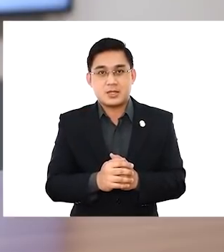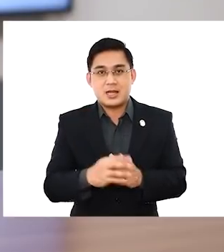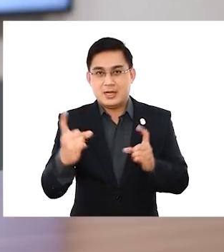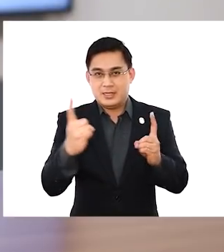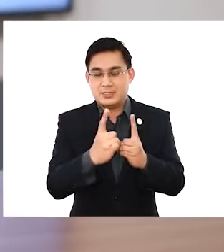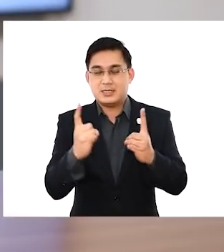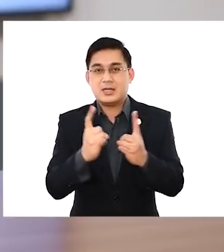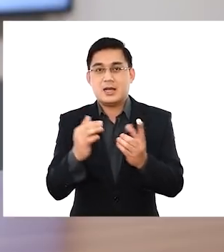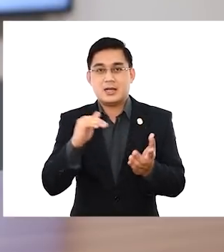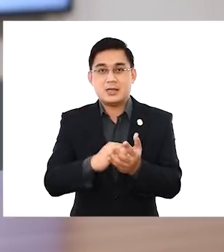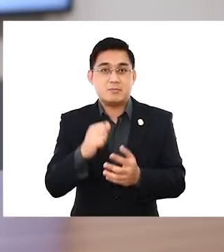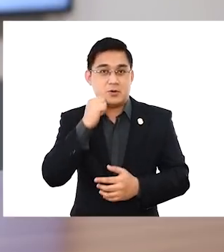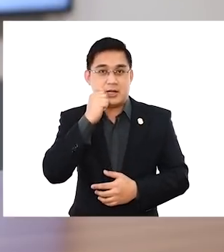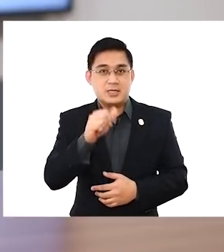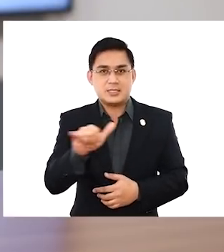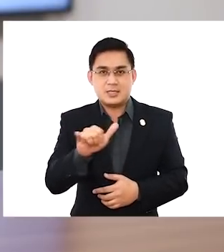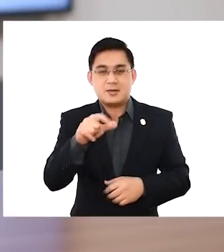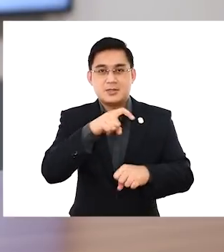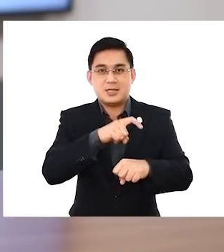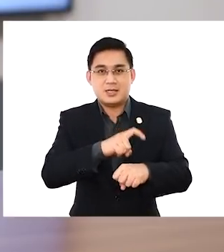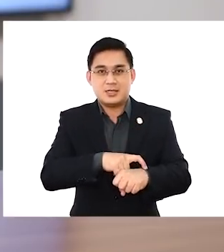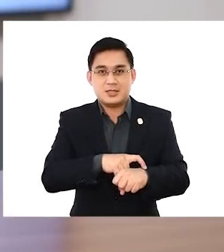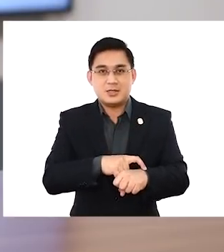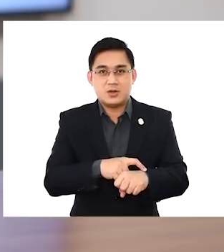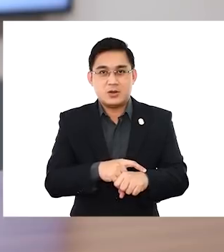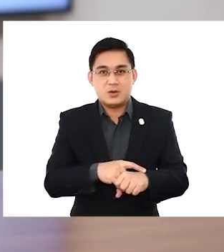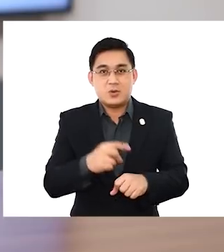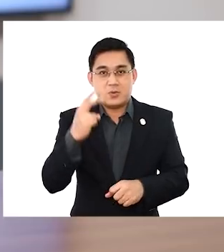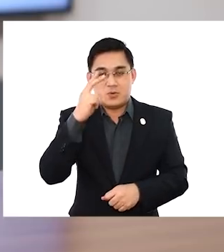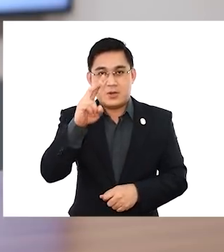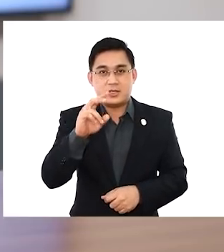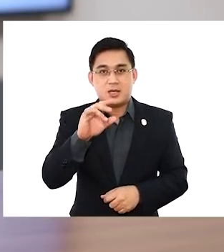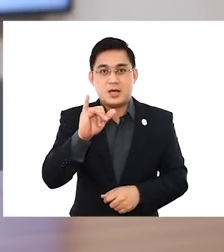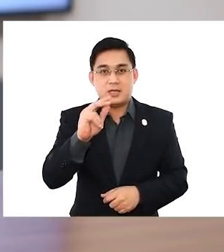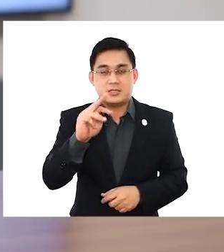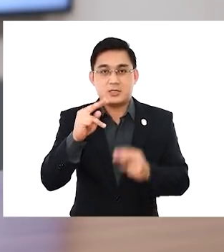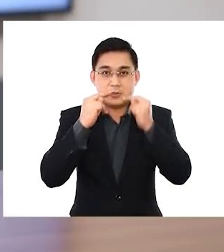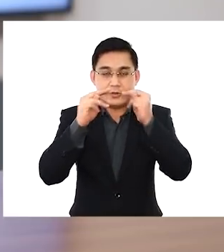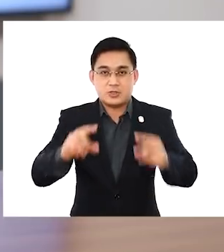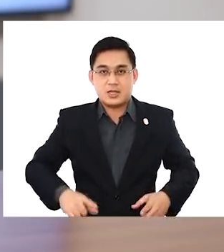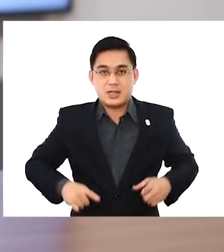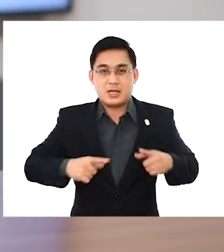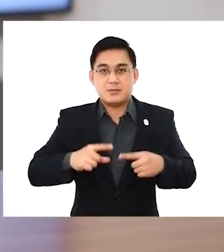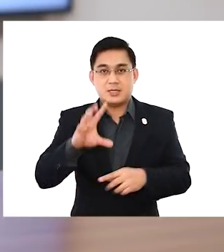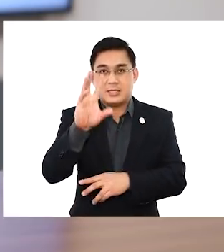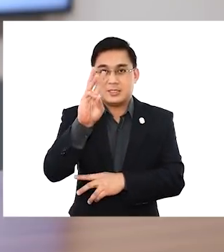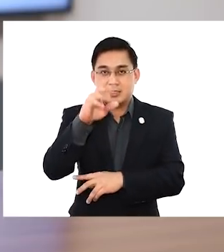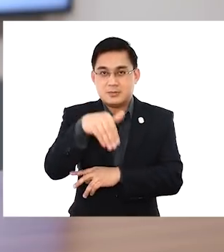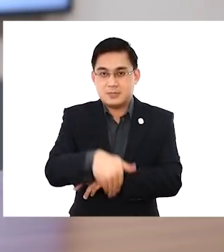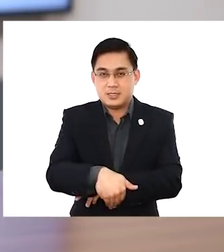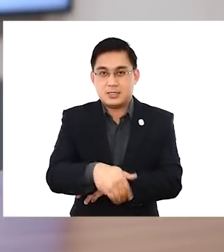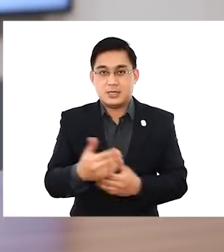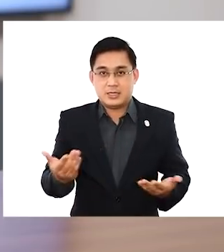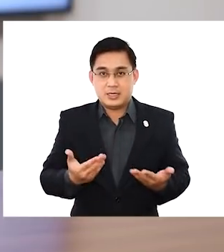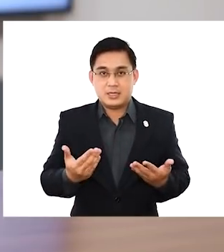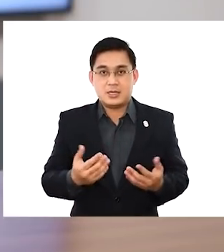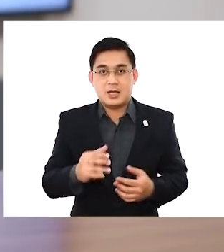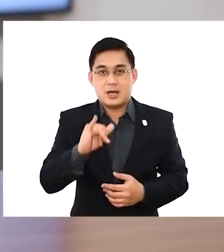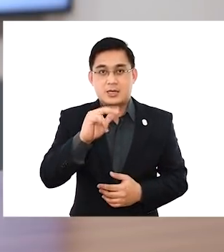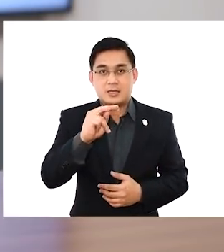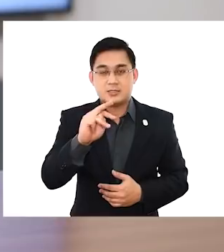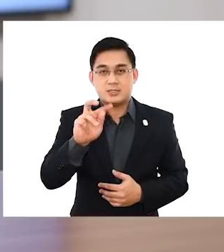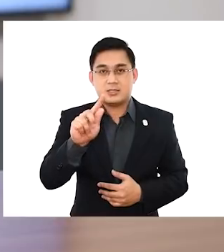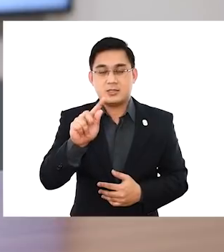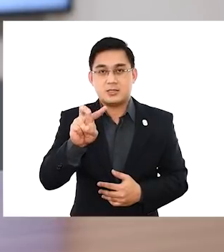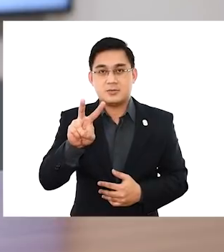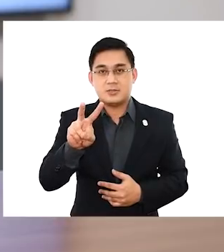Magkita-kita tayong muli bukas sa ganitong oras. Antabayanan po ang Iglesia ni Cristo News Live mamayang 6:00 ng gabi dito sa